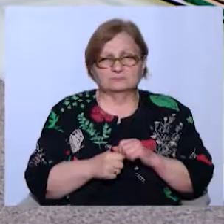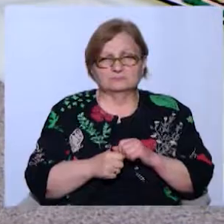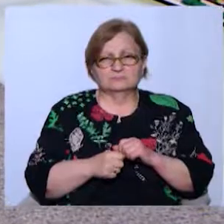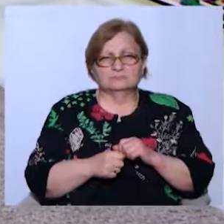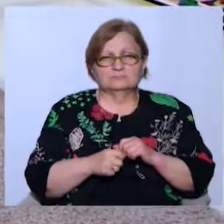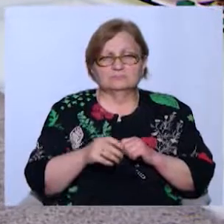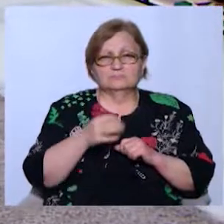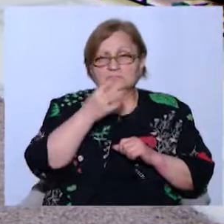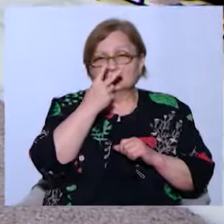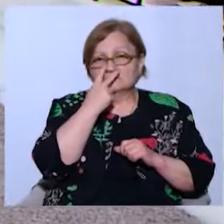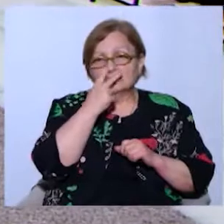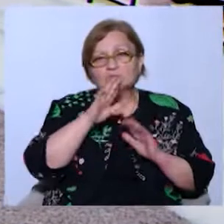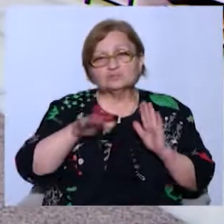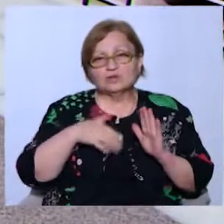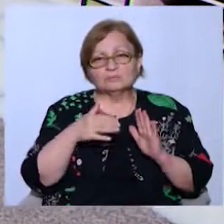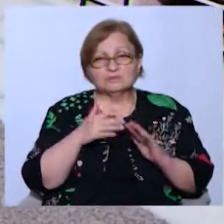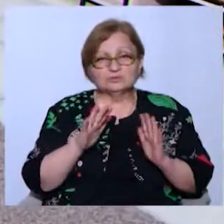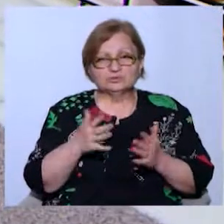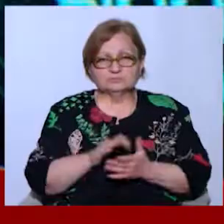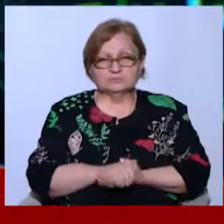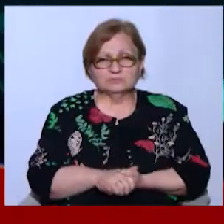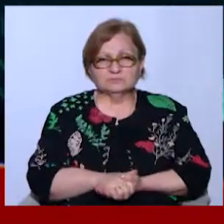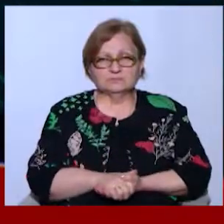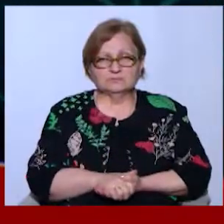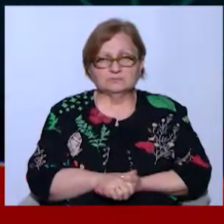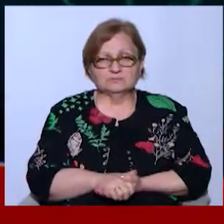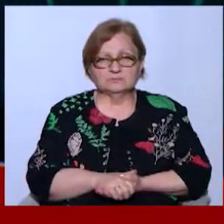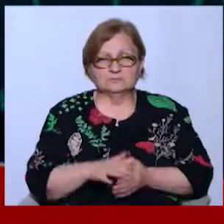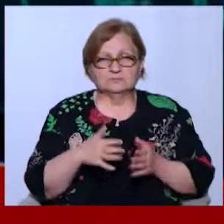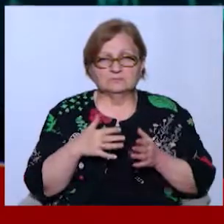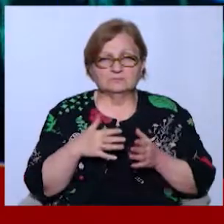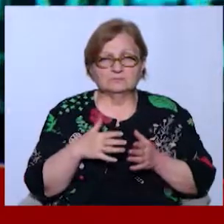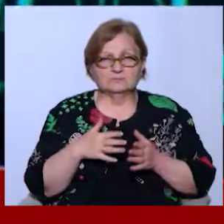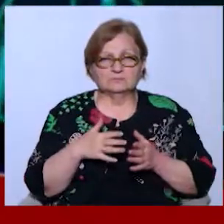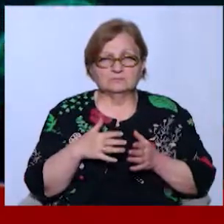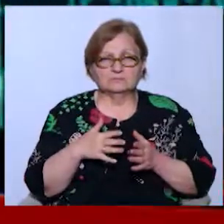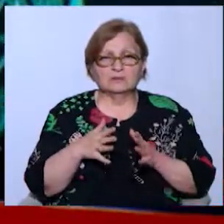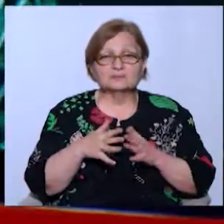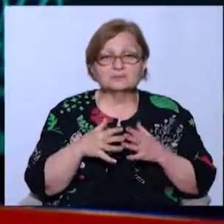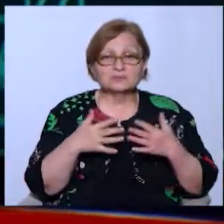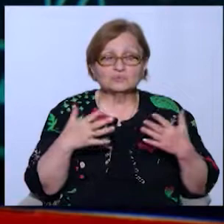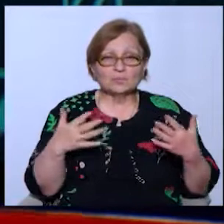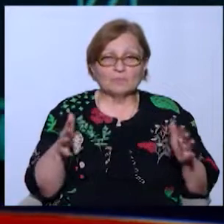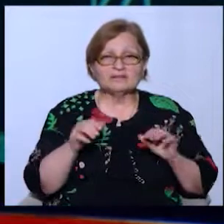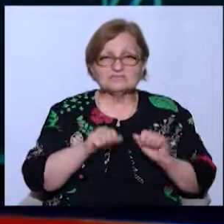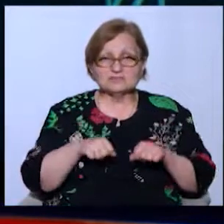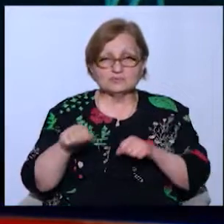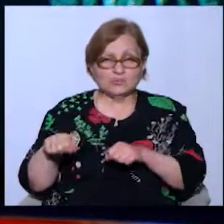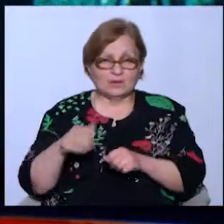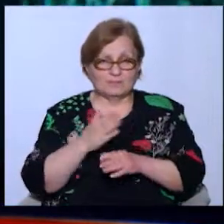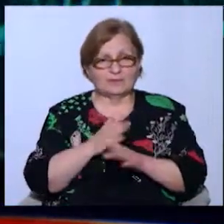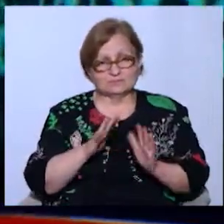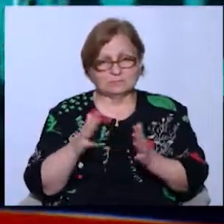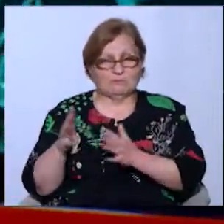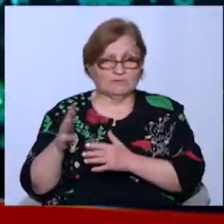ამოდი შემდეგი შემთხვევა განვიხილოთ. ესე იგი, უფრო სადაც უფრო მეტი საშუალებაა სხვადასხვა მოვლენების